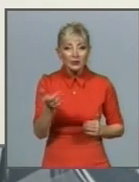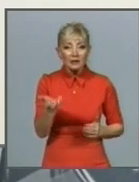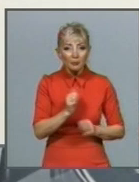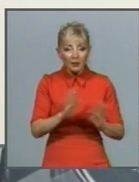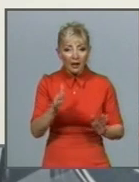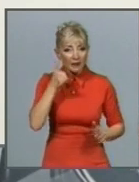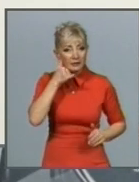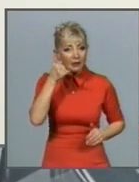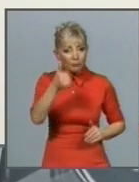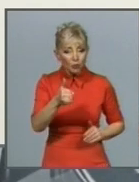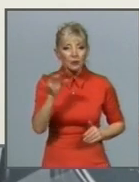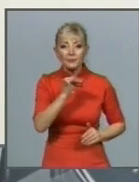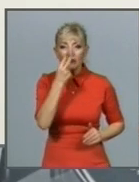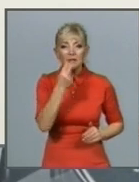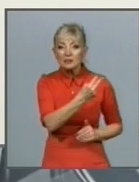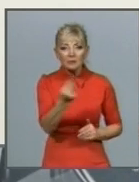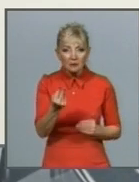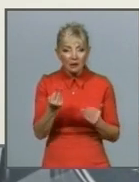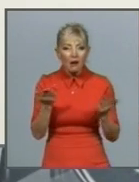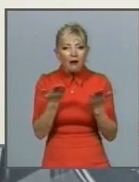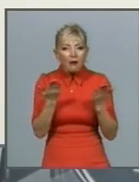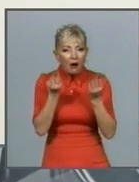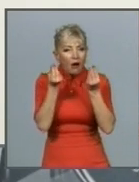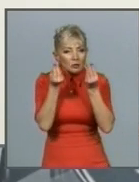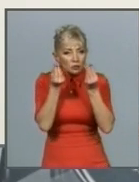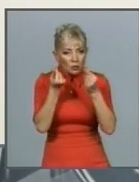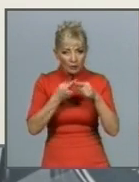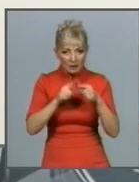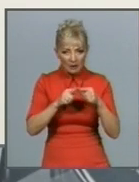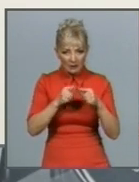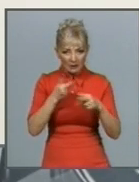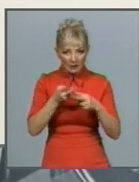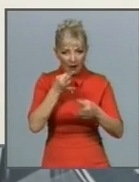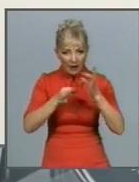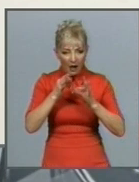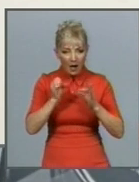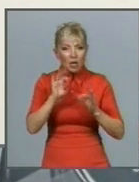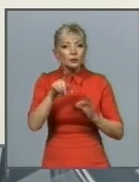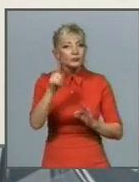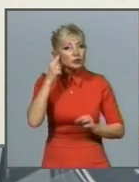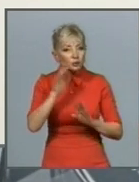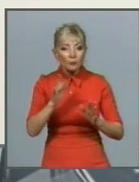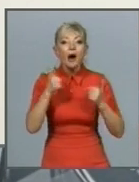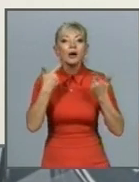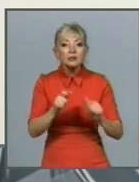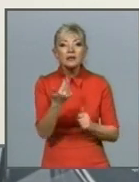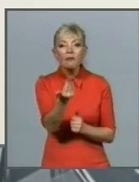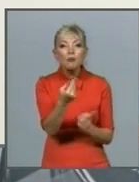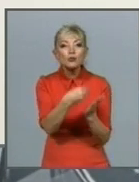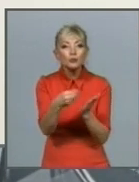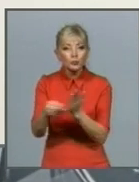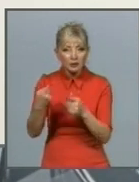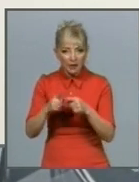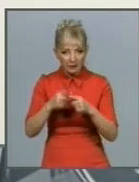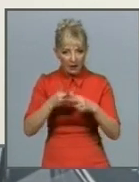не дивилися, яка ж вартість цих ліків. Щоб ви не думали, а де ж вам знайти ці ліки,